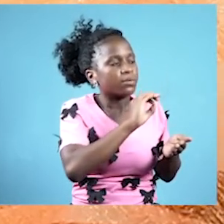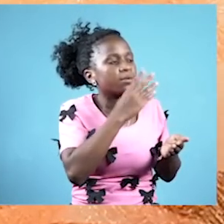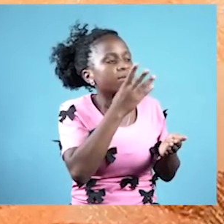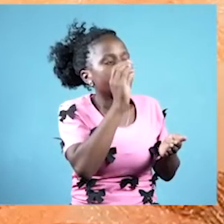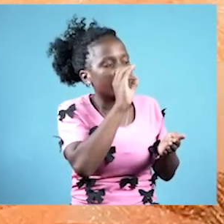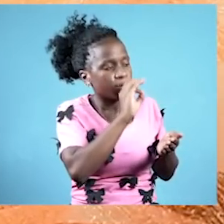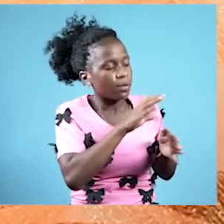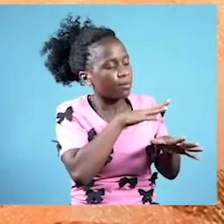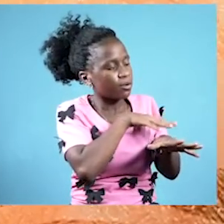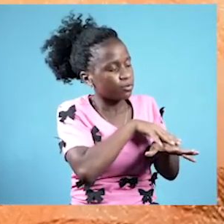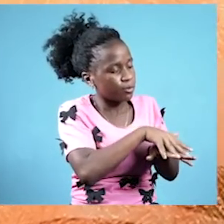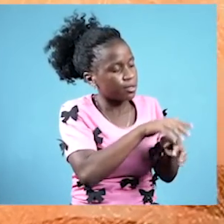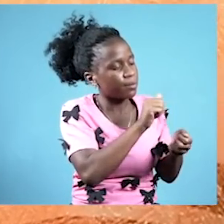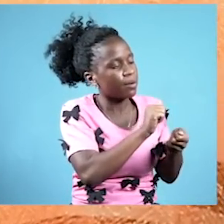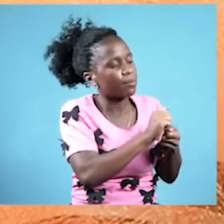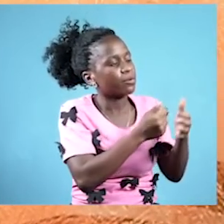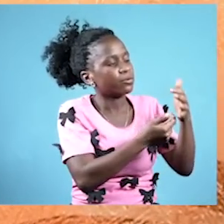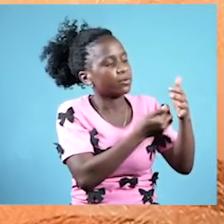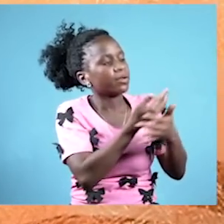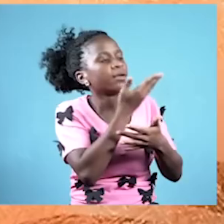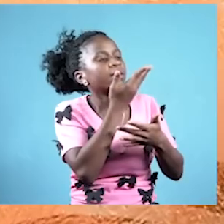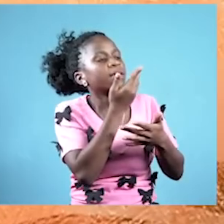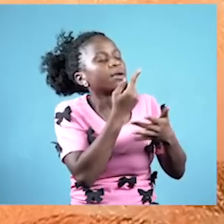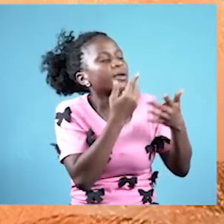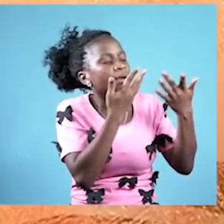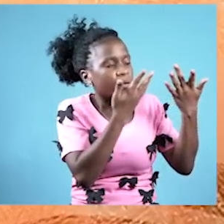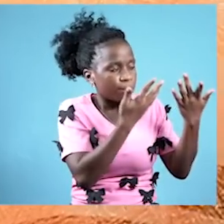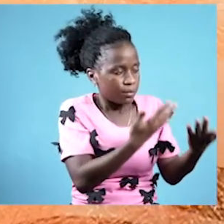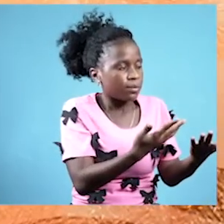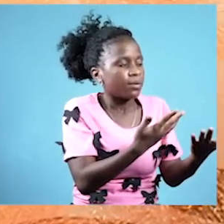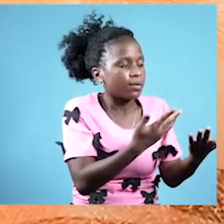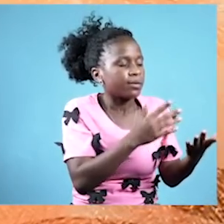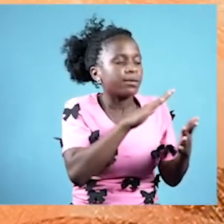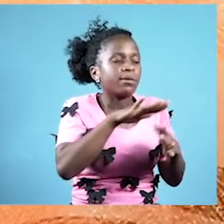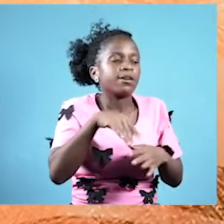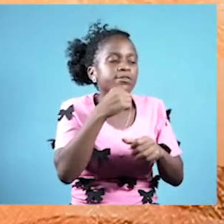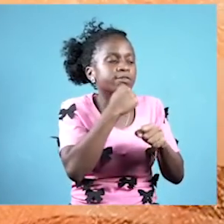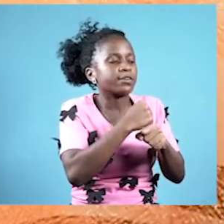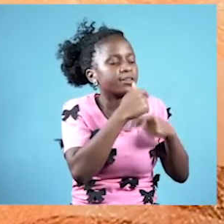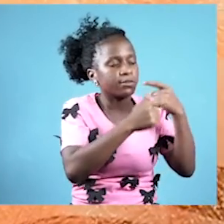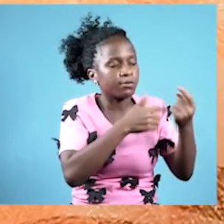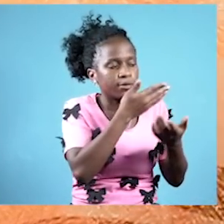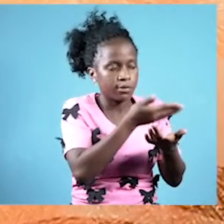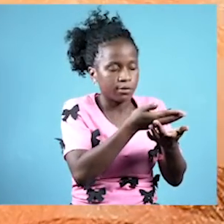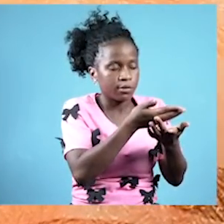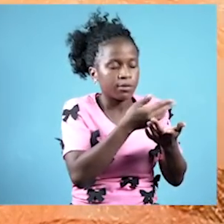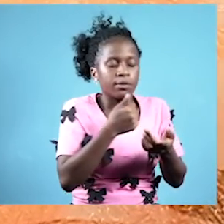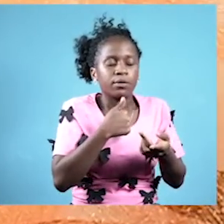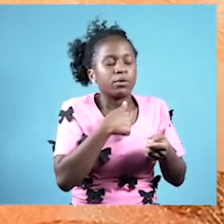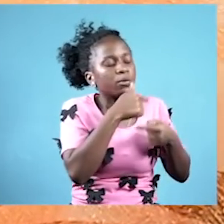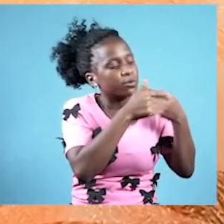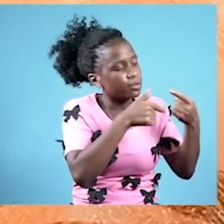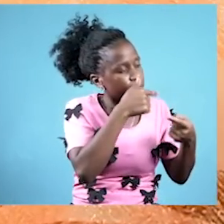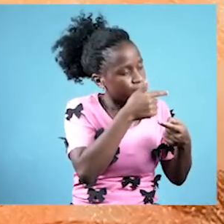yake 40%, na yametokea kama alivyotueleza kiwanda hicho kimesimamisha